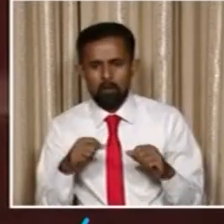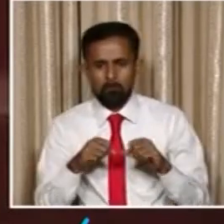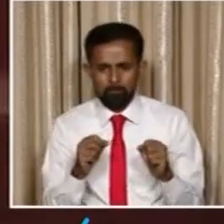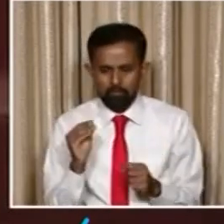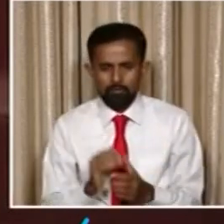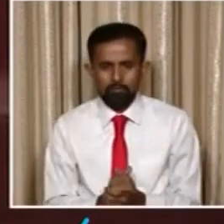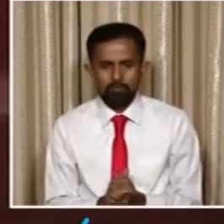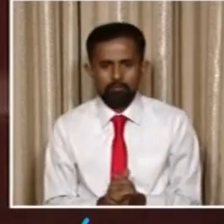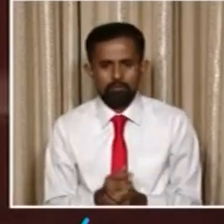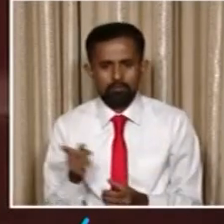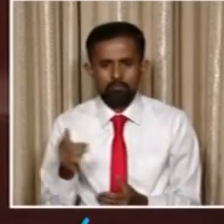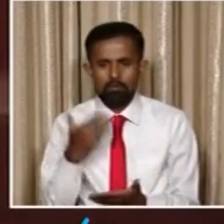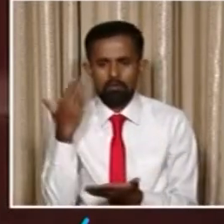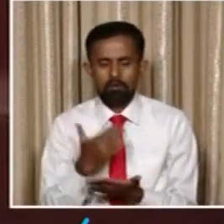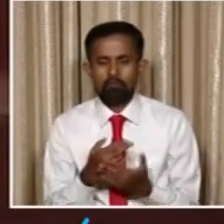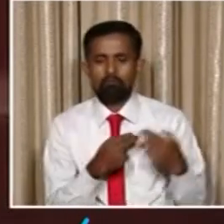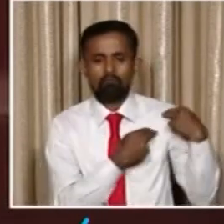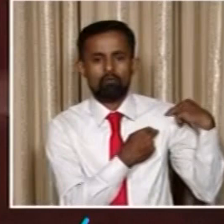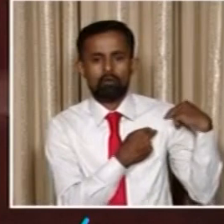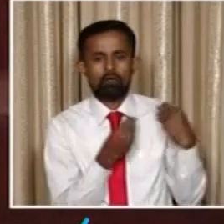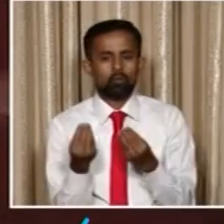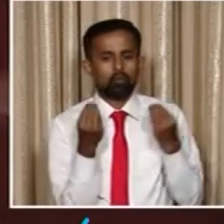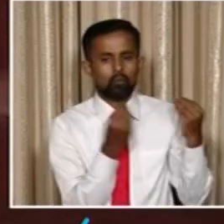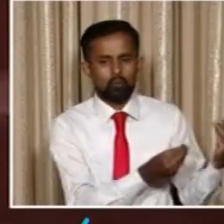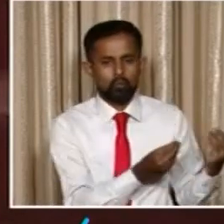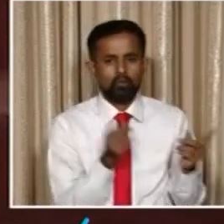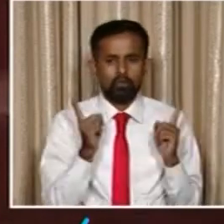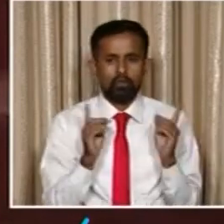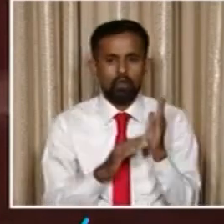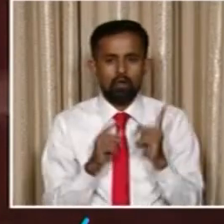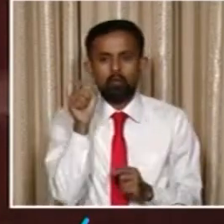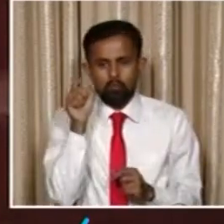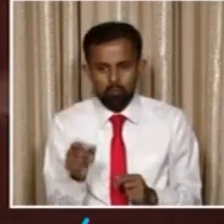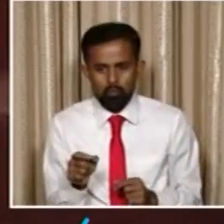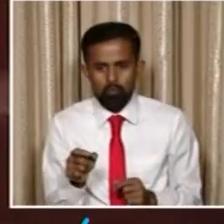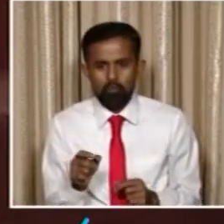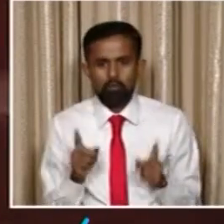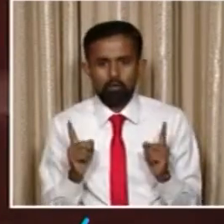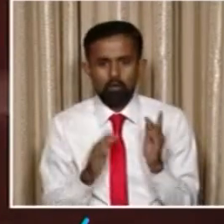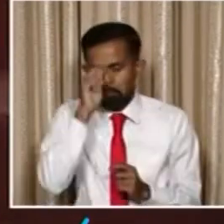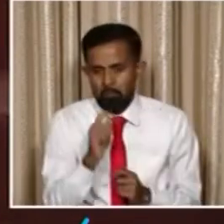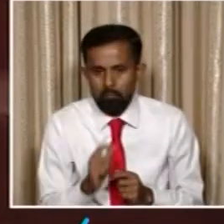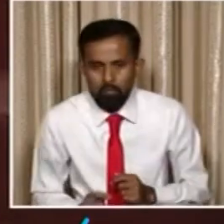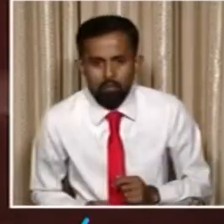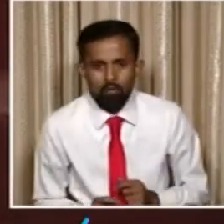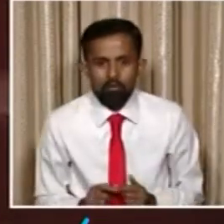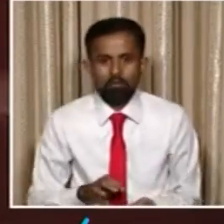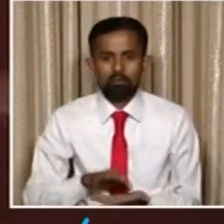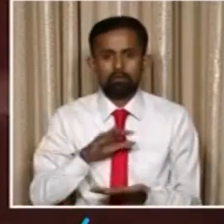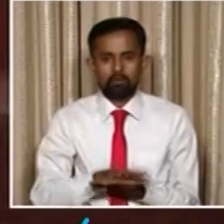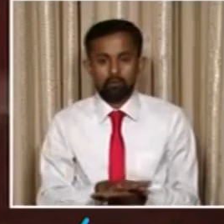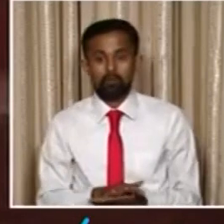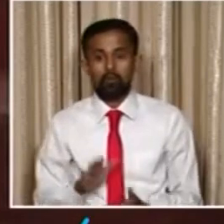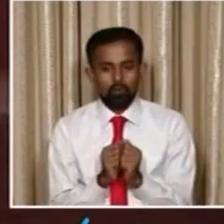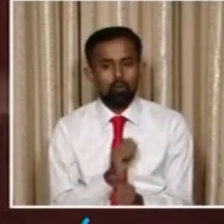ක්‍රියාත්මක වෙනවනම් ඒවා වැළැක්වීමේ වගකීම පවරලා තිබෙන්නේ ක්‍රීඩා අමාත්‍යවරයාට. ඒක නිසා ක්‍රීඩා අමාත්‍යවරයා තීන්දු තීරණ ගත